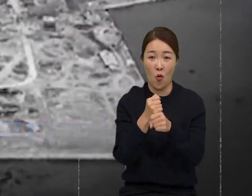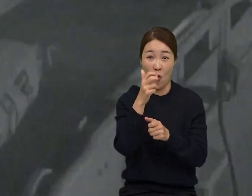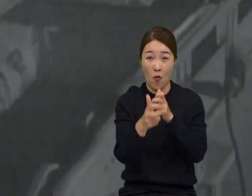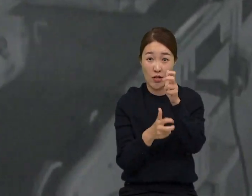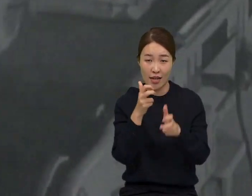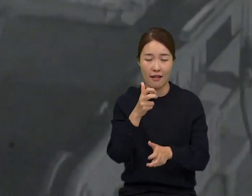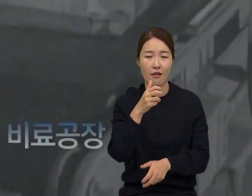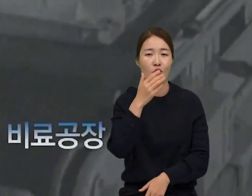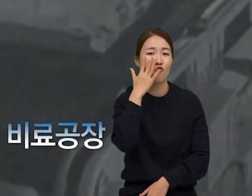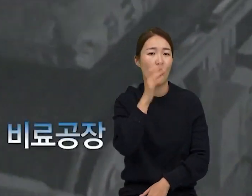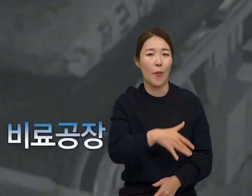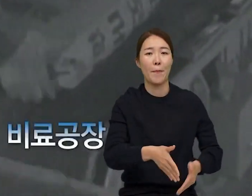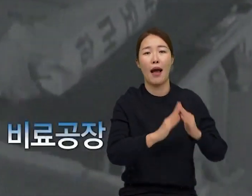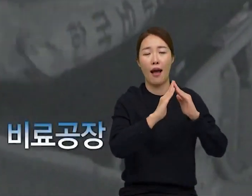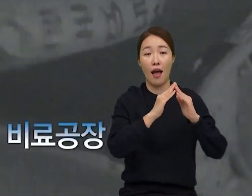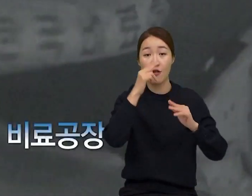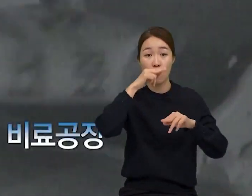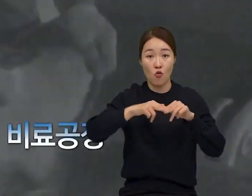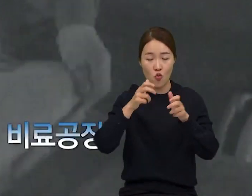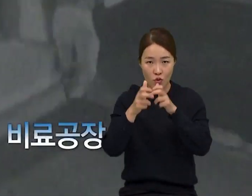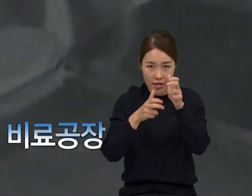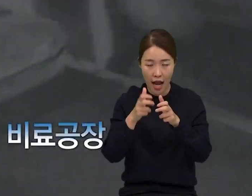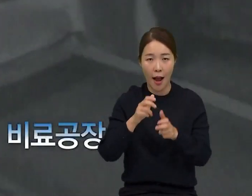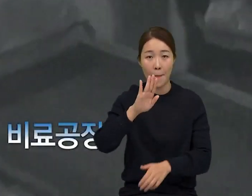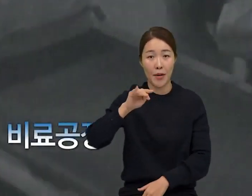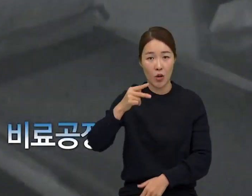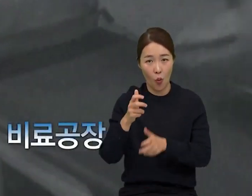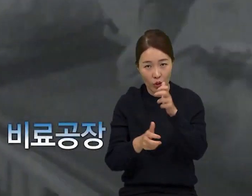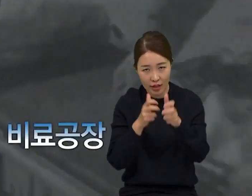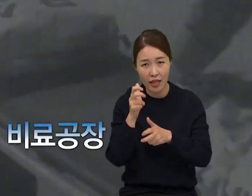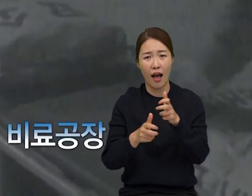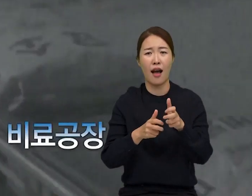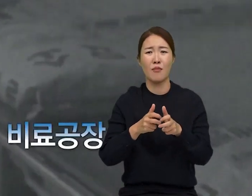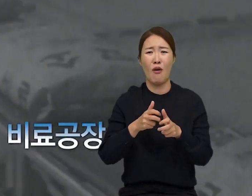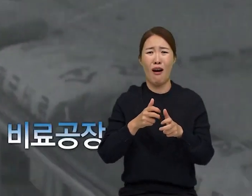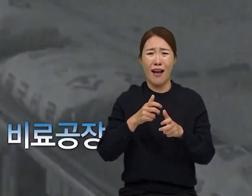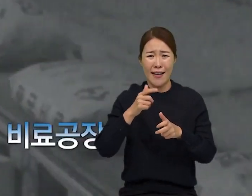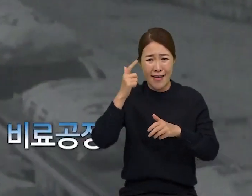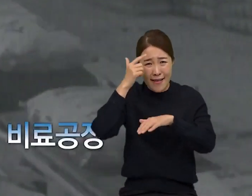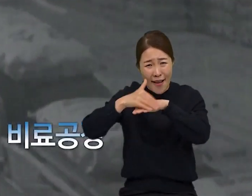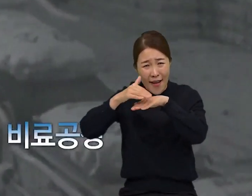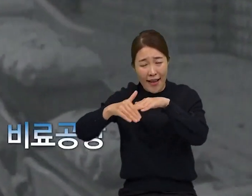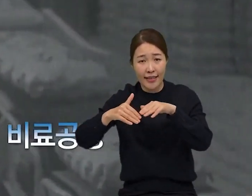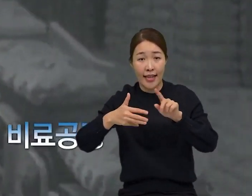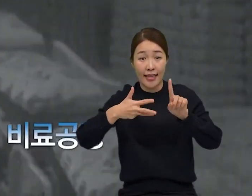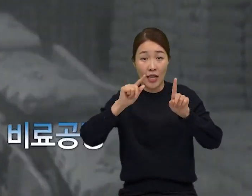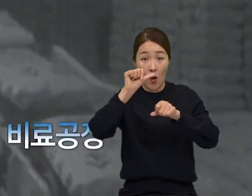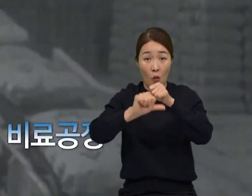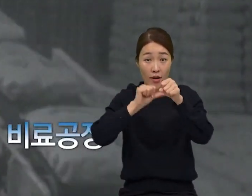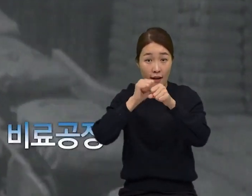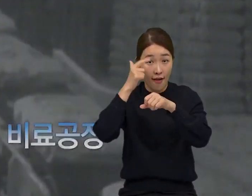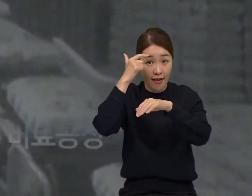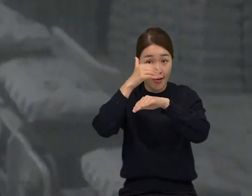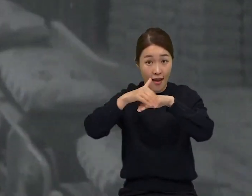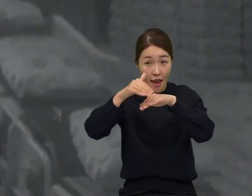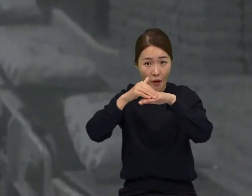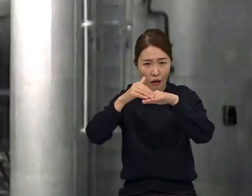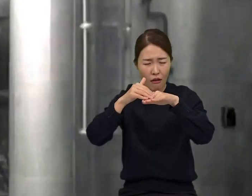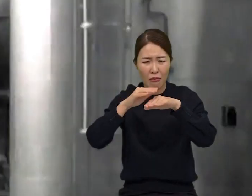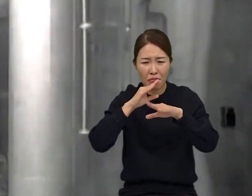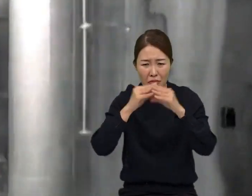건설했다. 정유 공장과 비료 공장은 당초 계획한 1차 5개년 계획 사업의 일부에 불과했다.